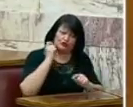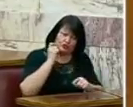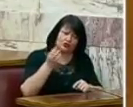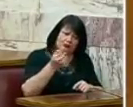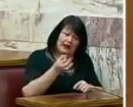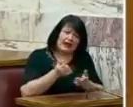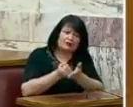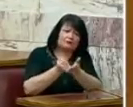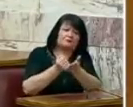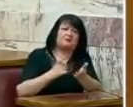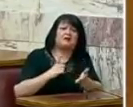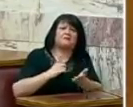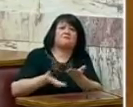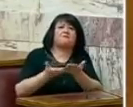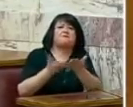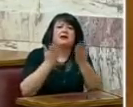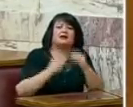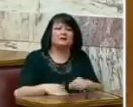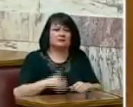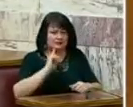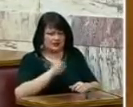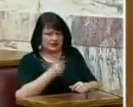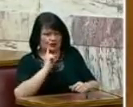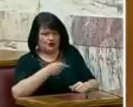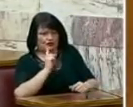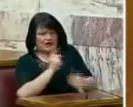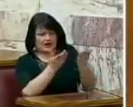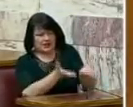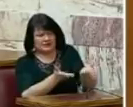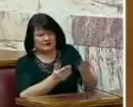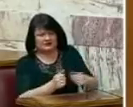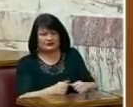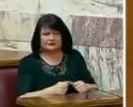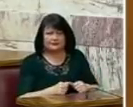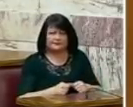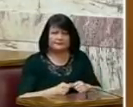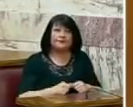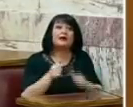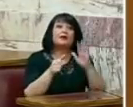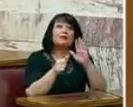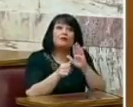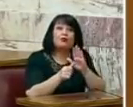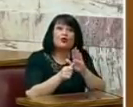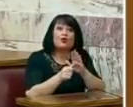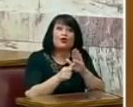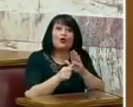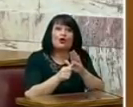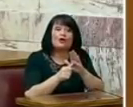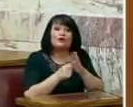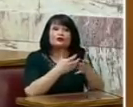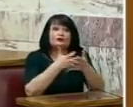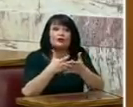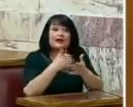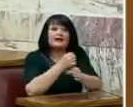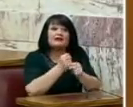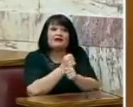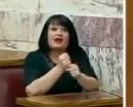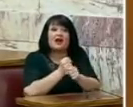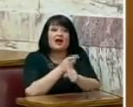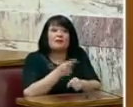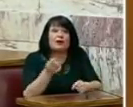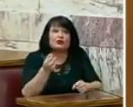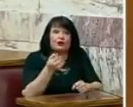στήριξη. Εντολές σου δίνει. Εντολές. Ο πρόεδρος των Ελλήνων Φαρμακοβιομηχάνων. Και κατά τα